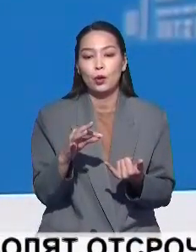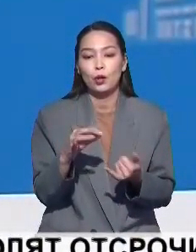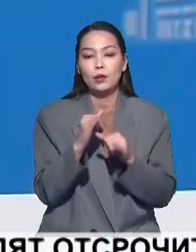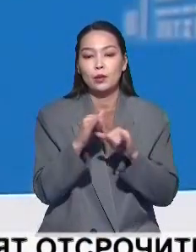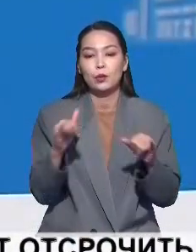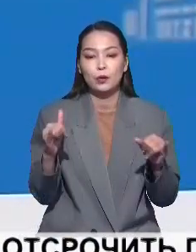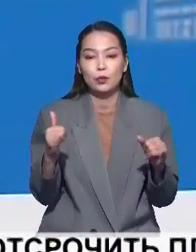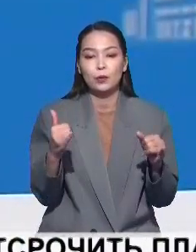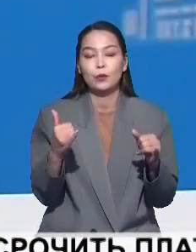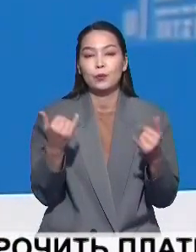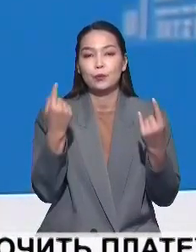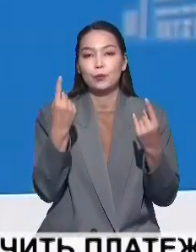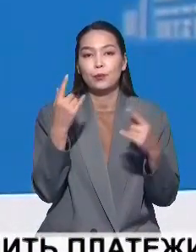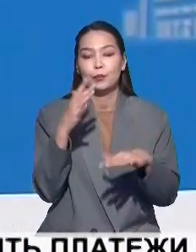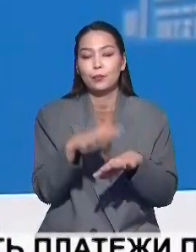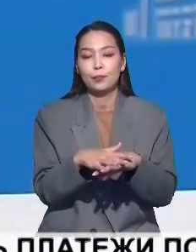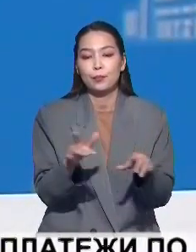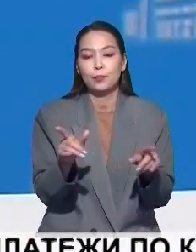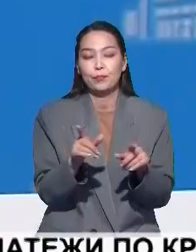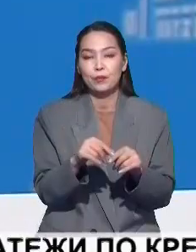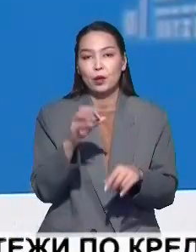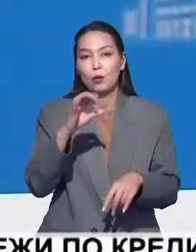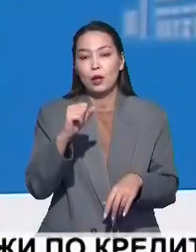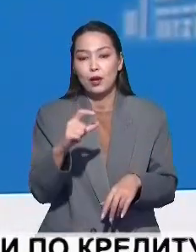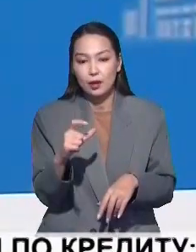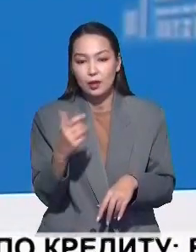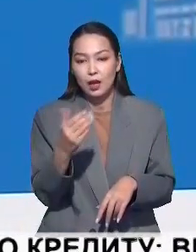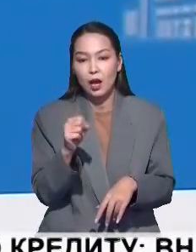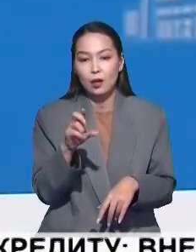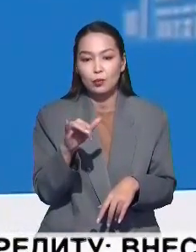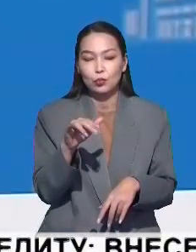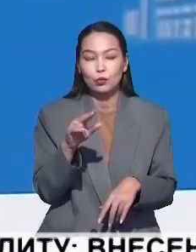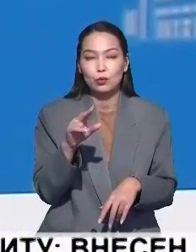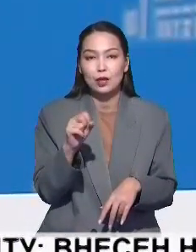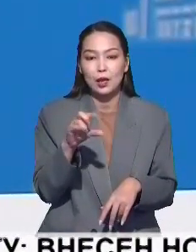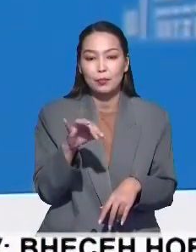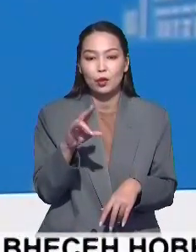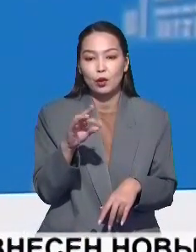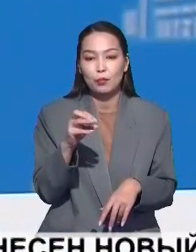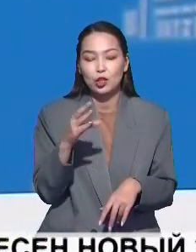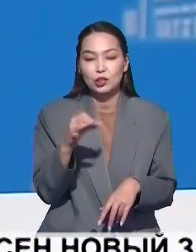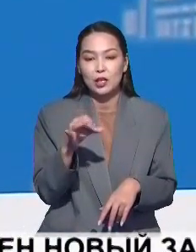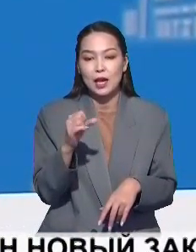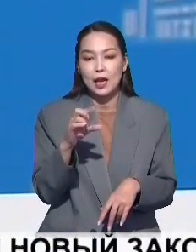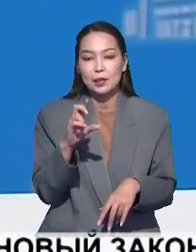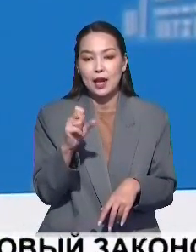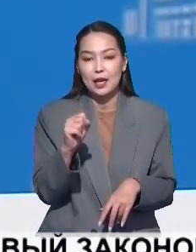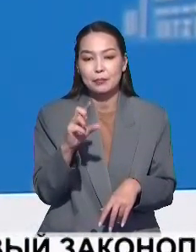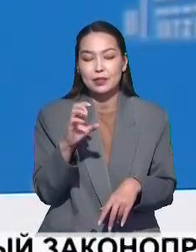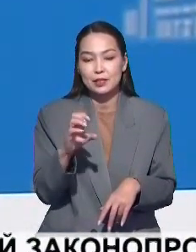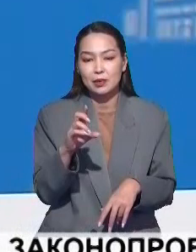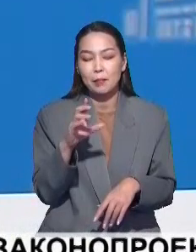расширению присутствия банка с Объединенных Арабских Эмиратов. Это Абу-Даби Commercial Bank, ADCB банк. Это третий банк по